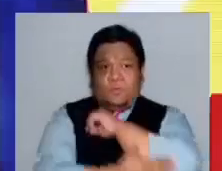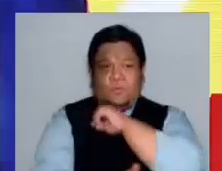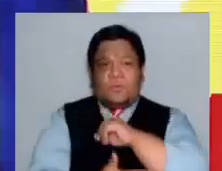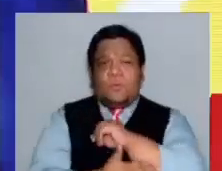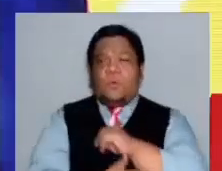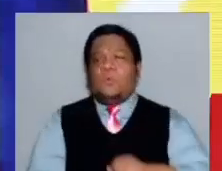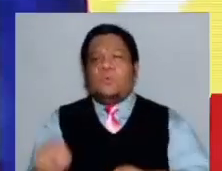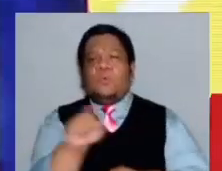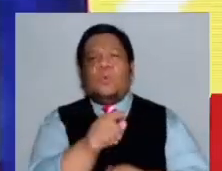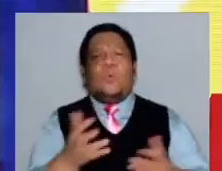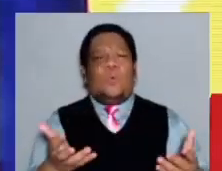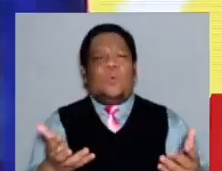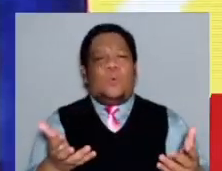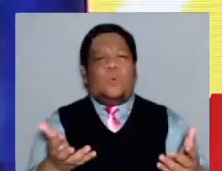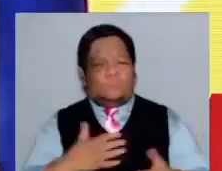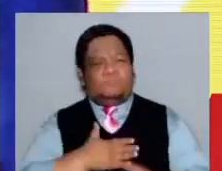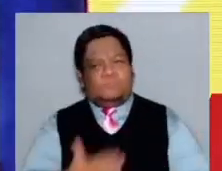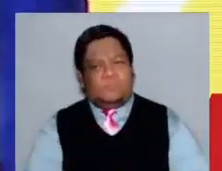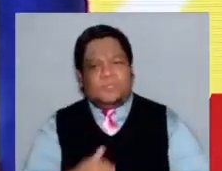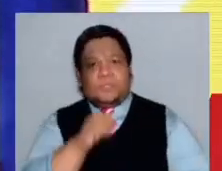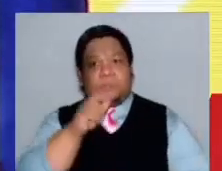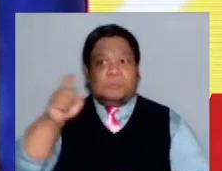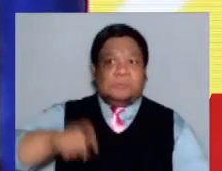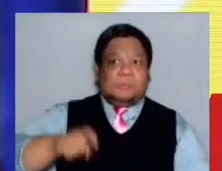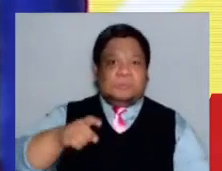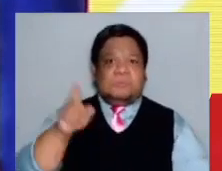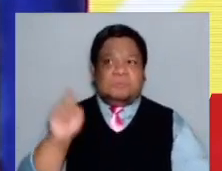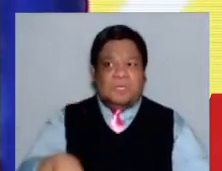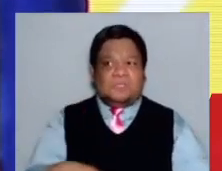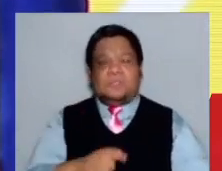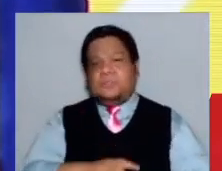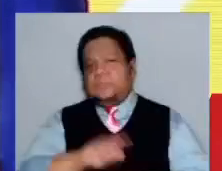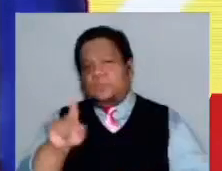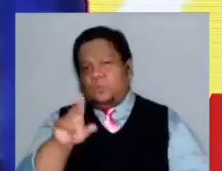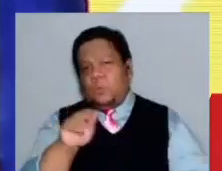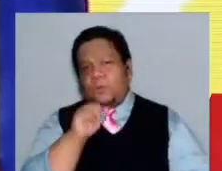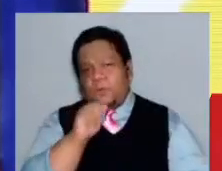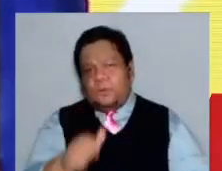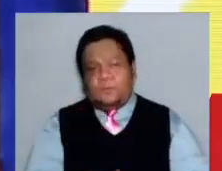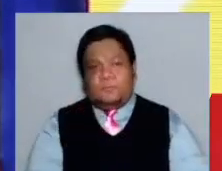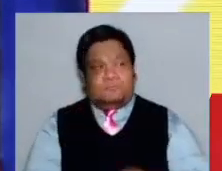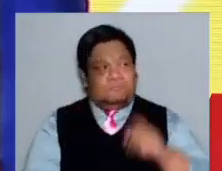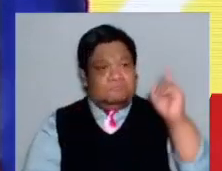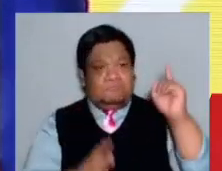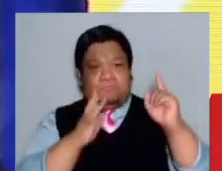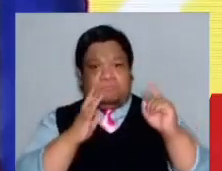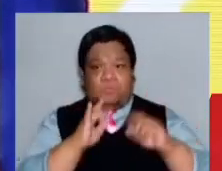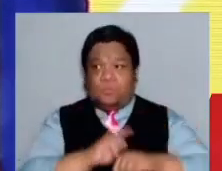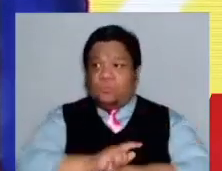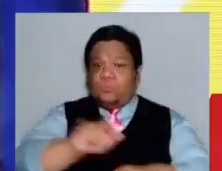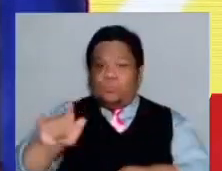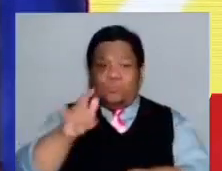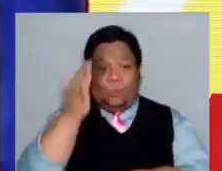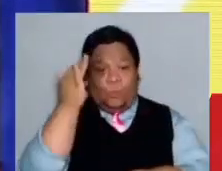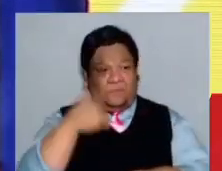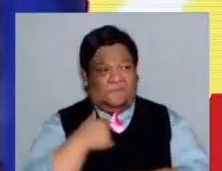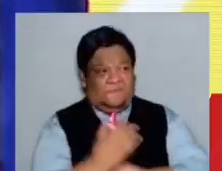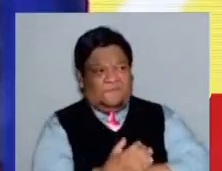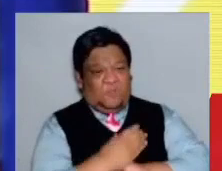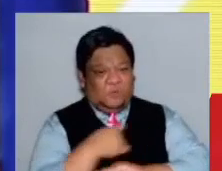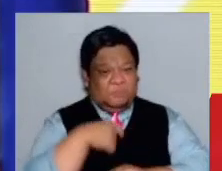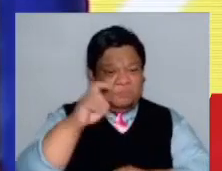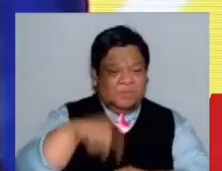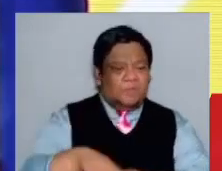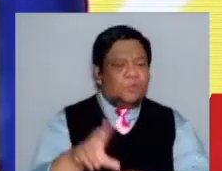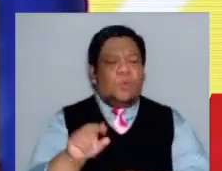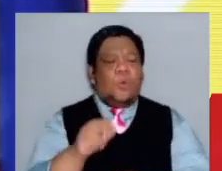pangangailangan. Kung aalis ka man, hindi dahil napipilitan ka, but aalis ka dahil gusto mo na tumira